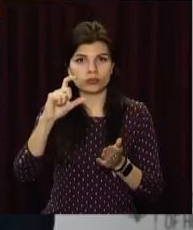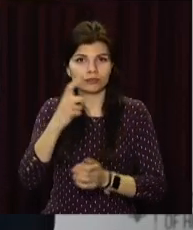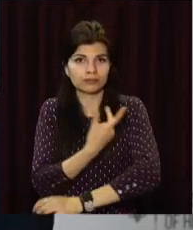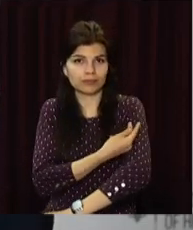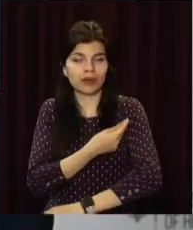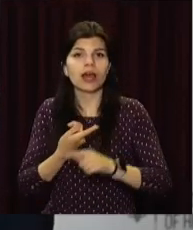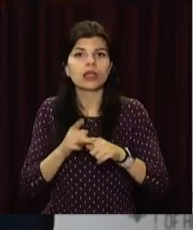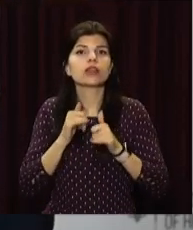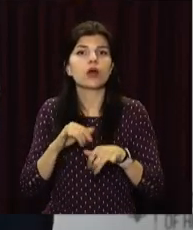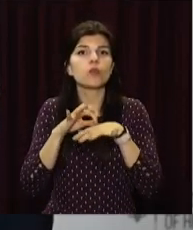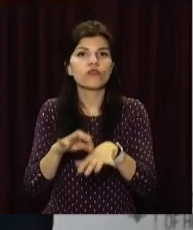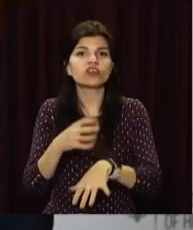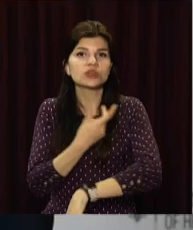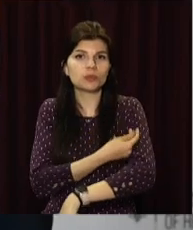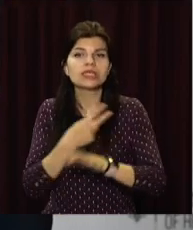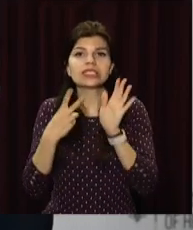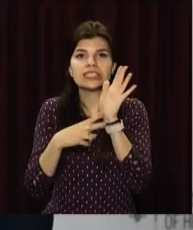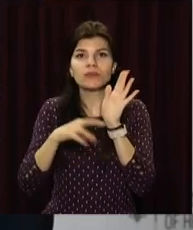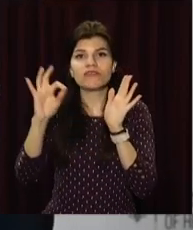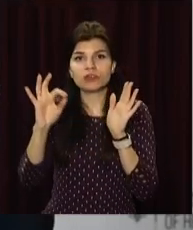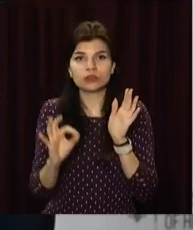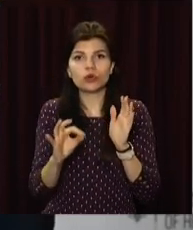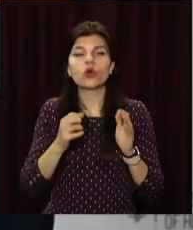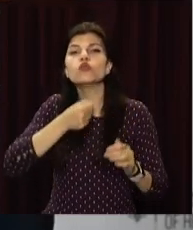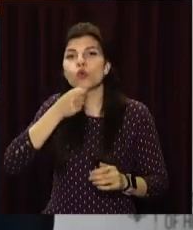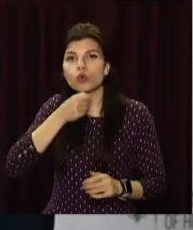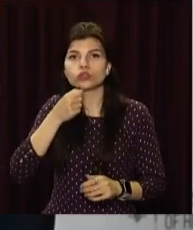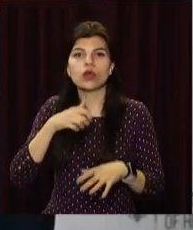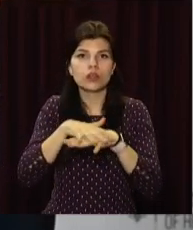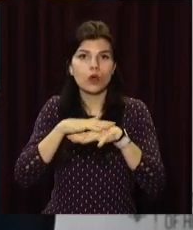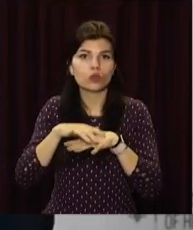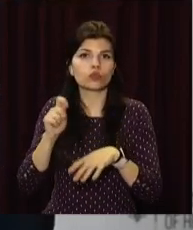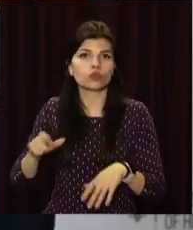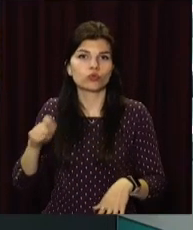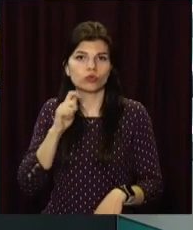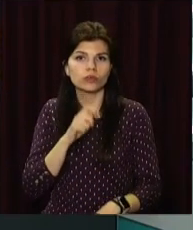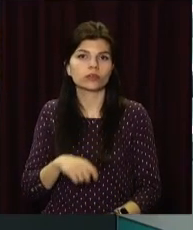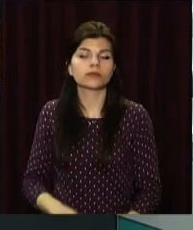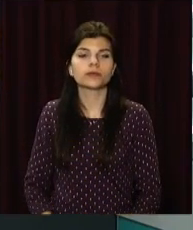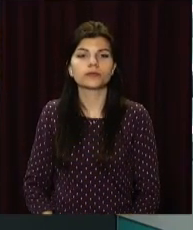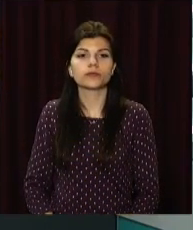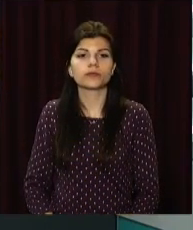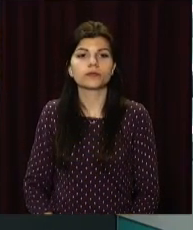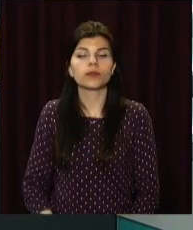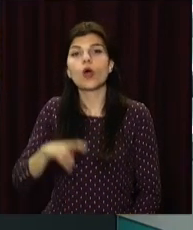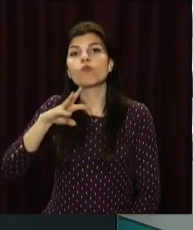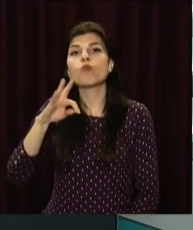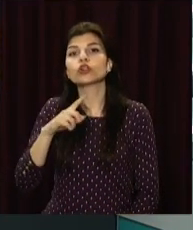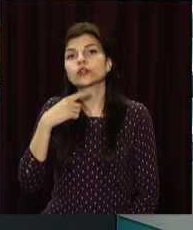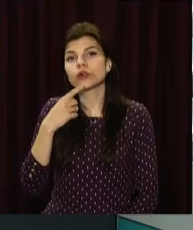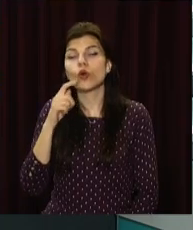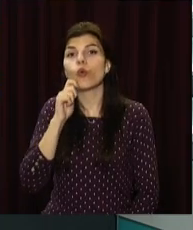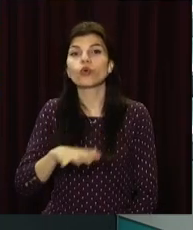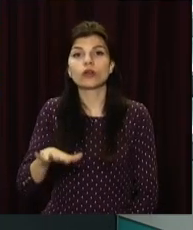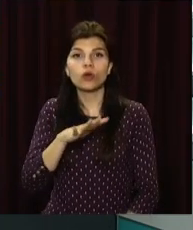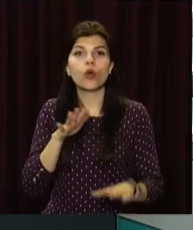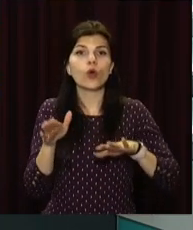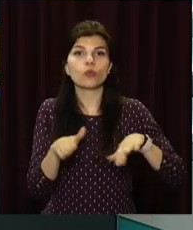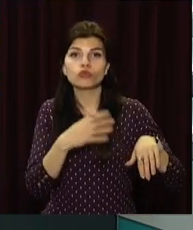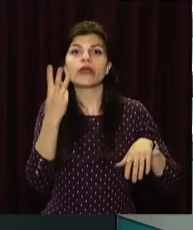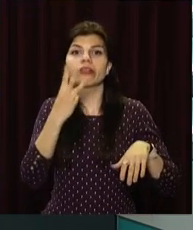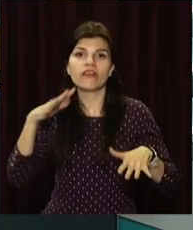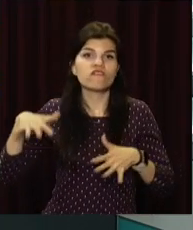для проведення щеплень 70% дорослого населення України. У МОЗ кажуть, Україна пройшла